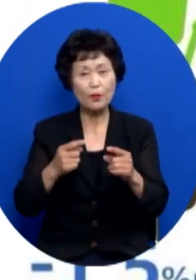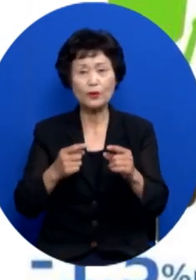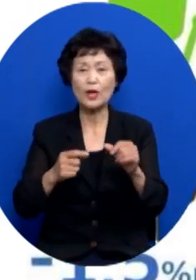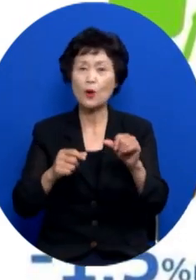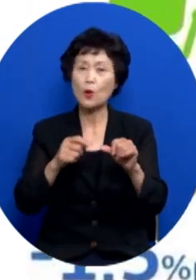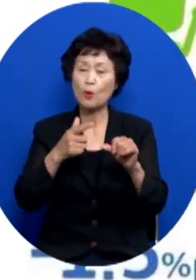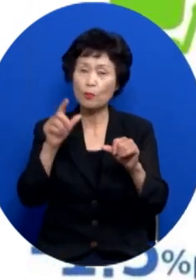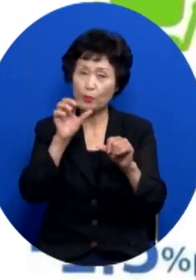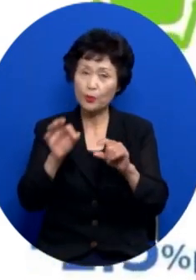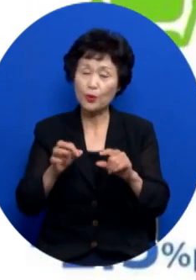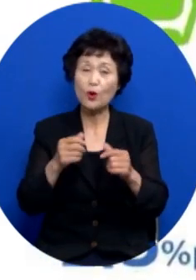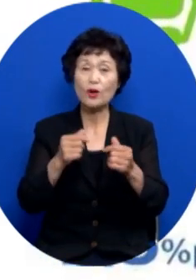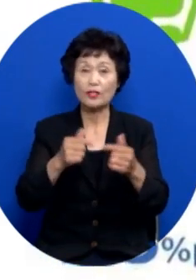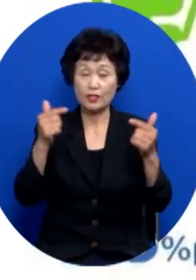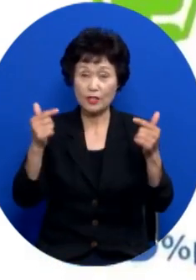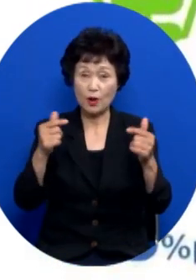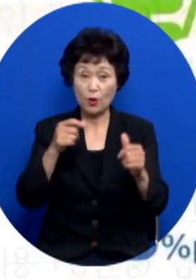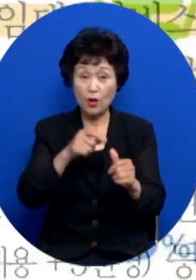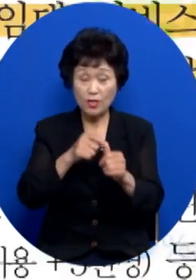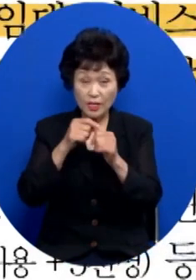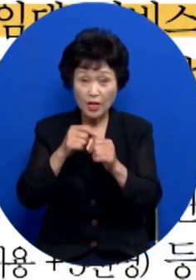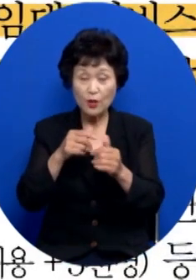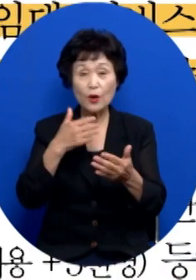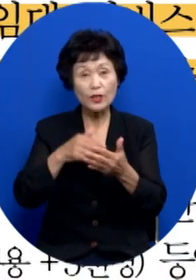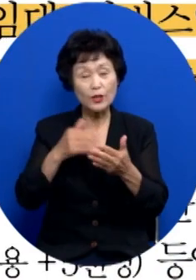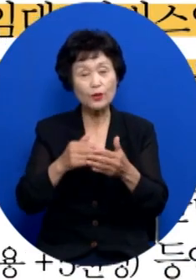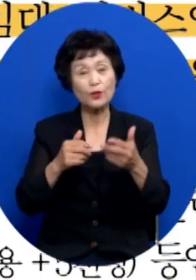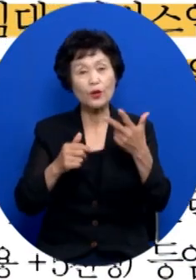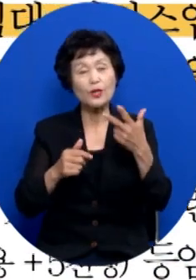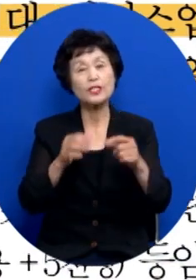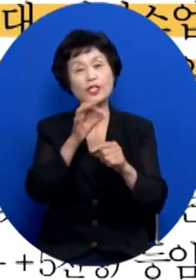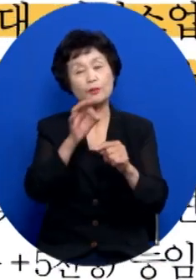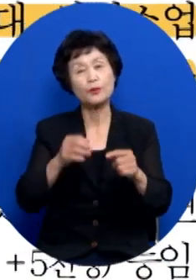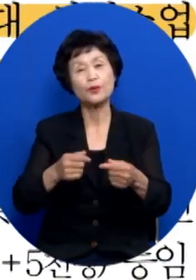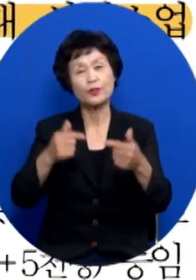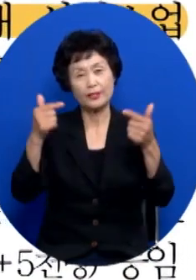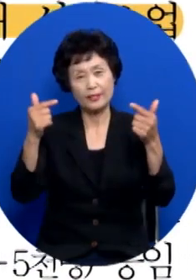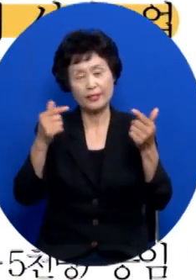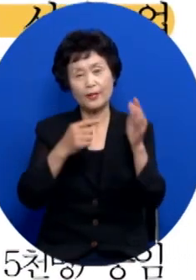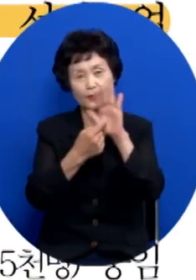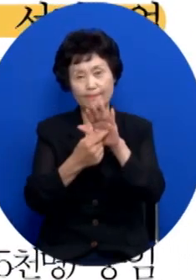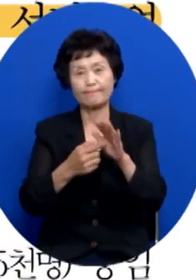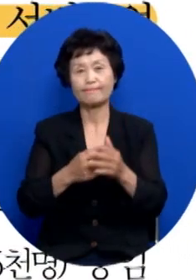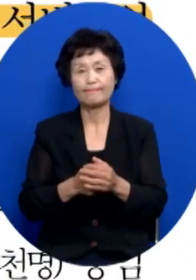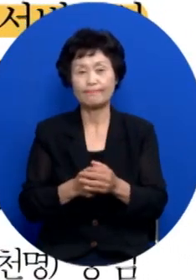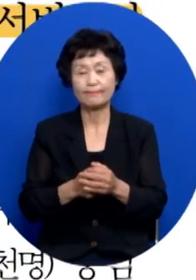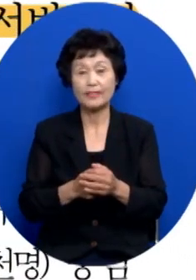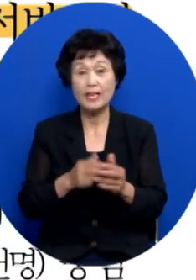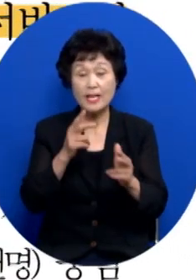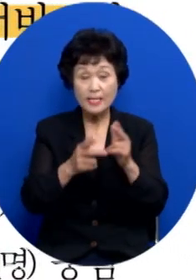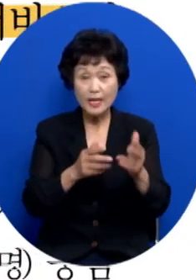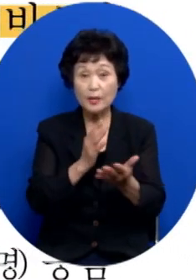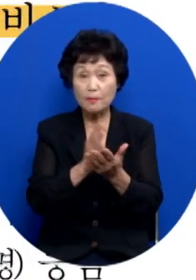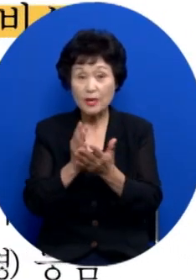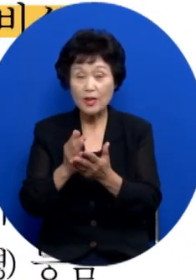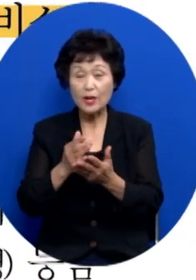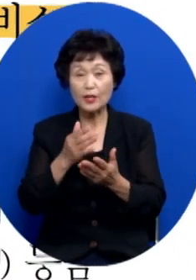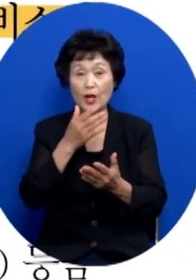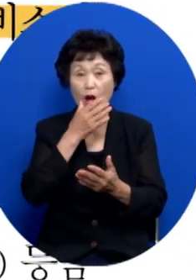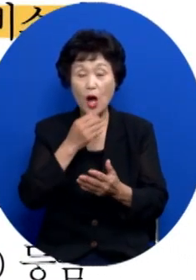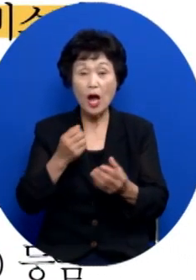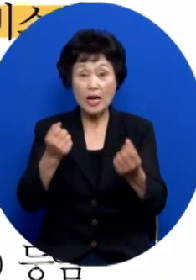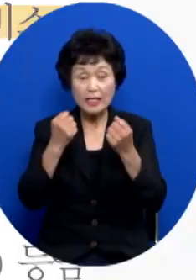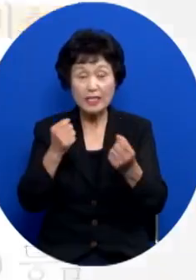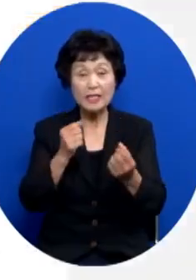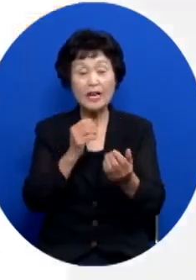넘게 늘었고 실제 채용 인원도 약 7% 증가한 것으로 조사됐습니다. 산업별로는 보건업과